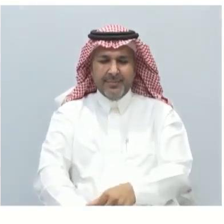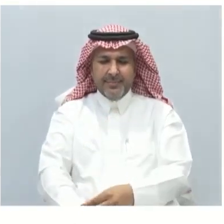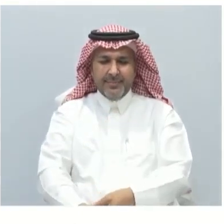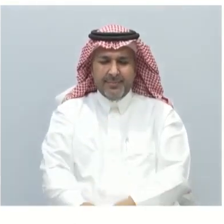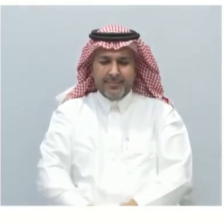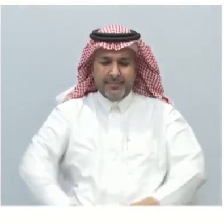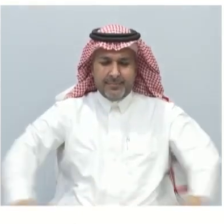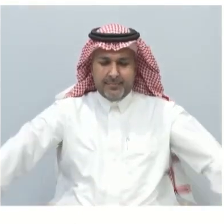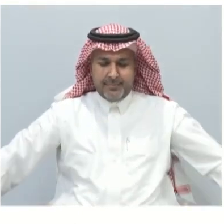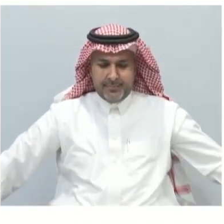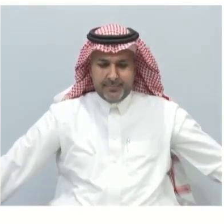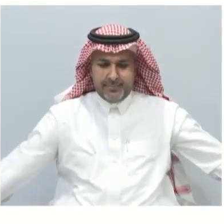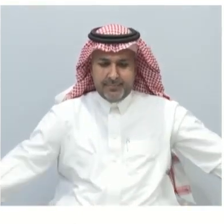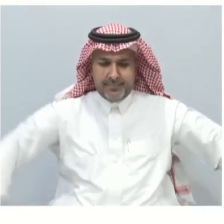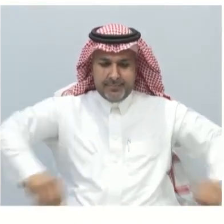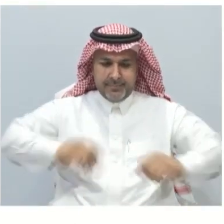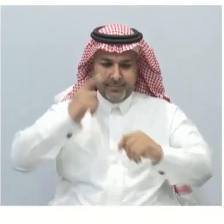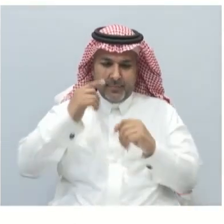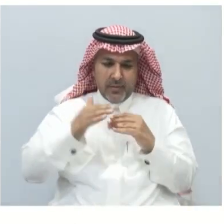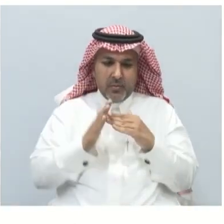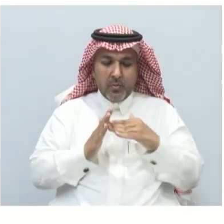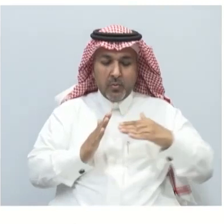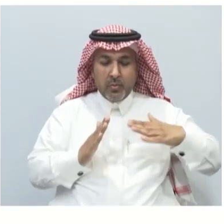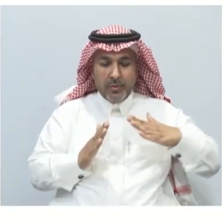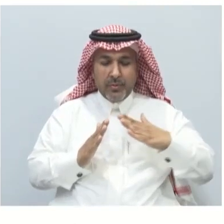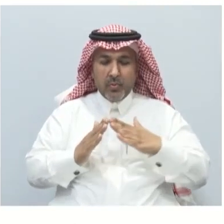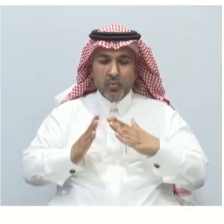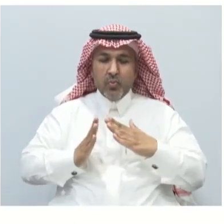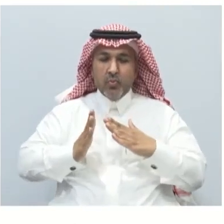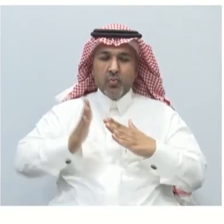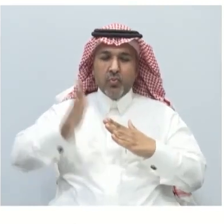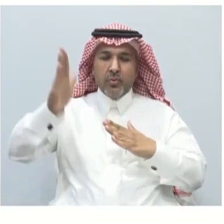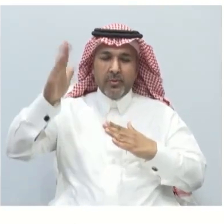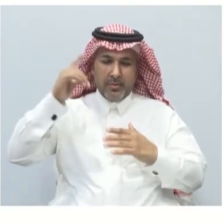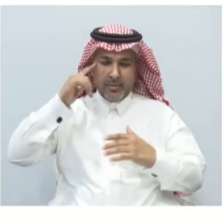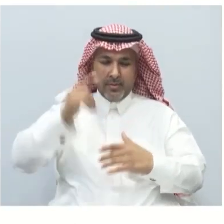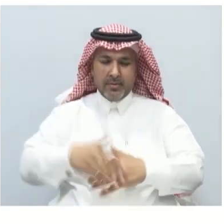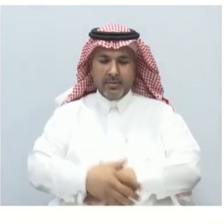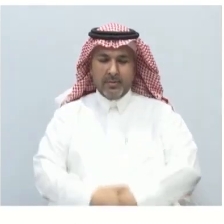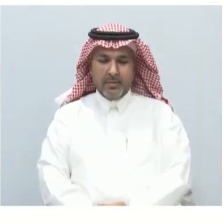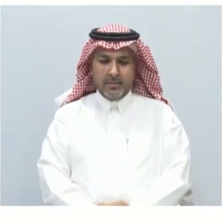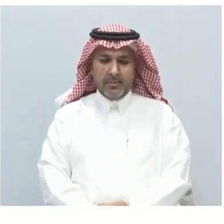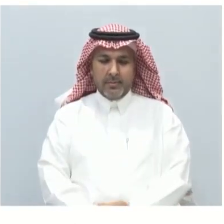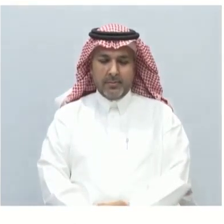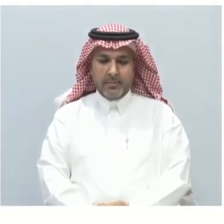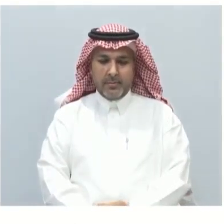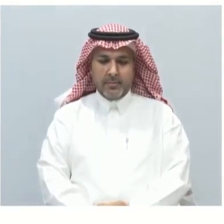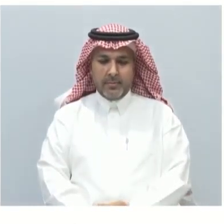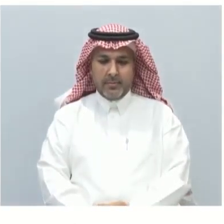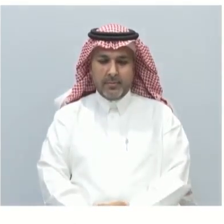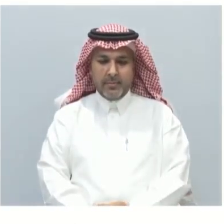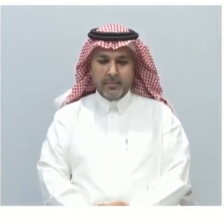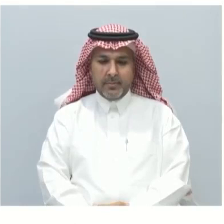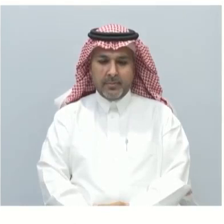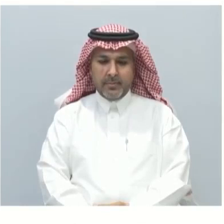نلاحظ انه في الداله هذه كانت الداله ايش متزايده لو انت اخذتها من اليسار الى اليمين بينما في